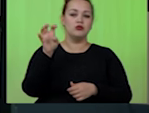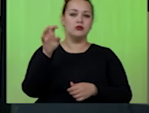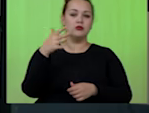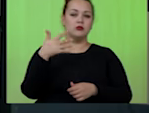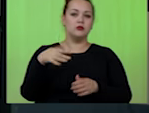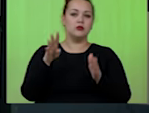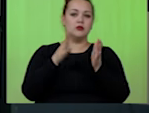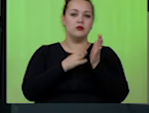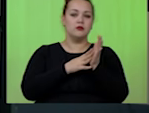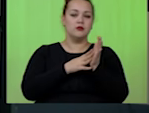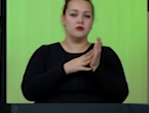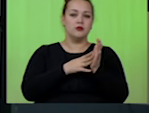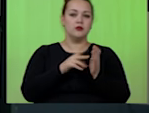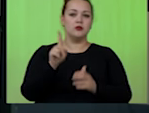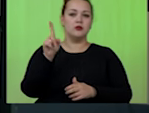1459 и